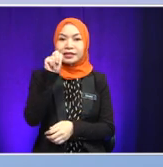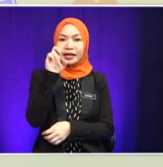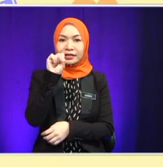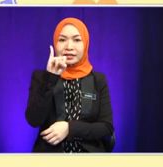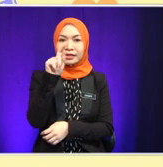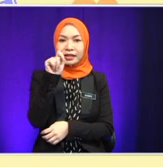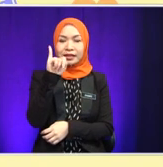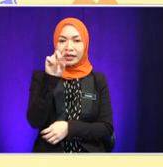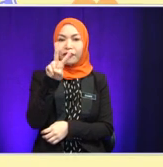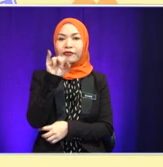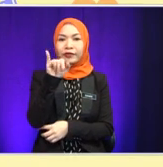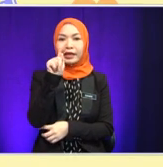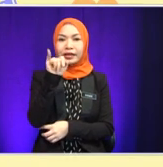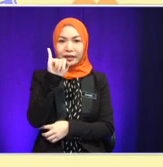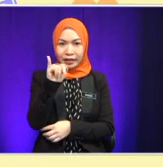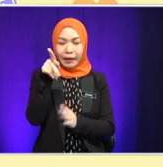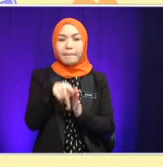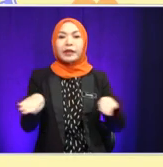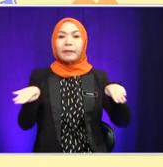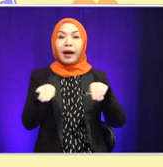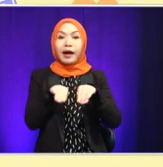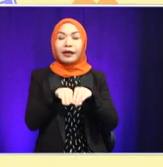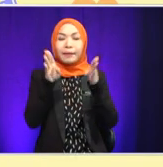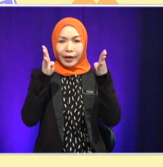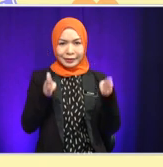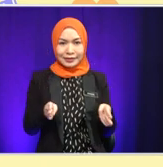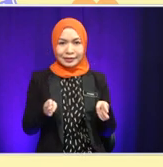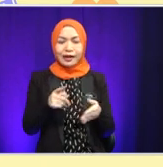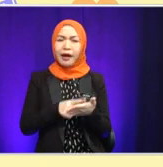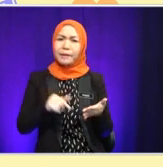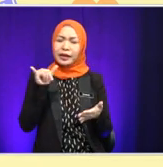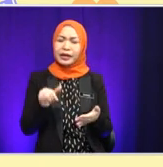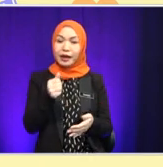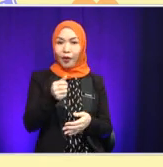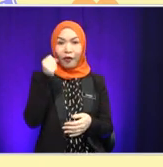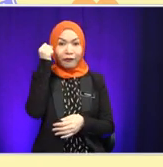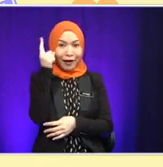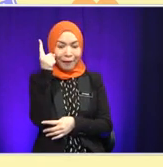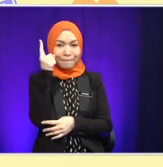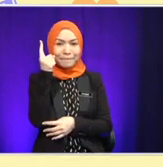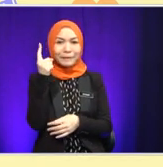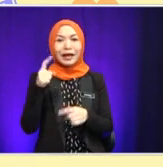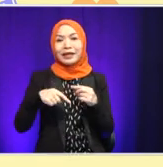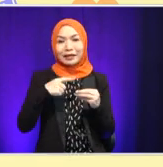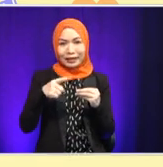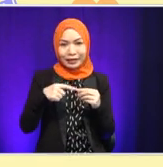kepada murid saya oke apa ya paham tentang sensitivity berbagai kaum oke jawab